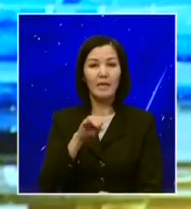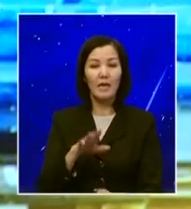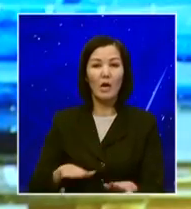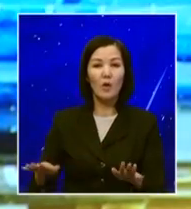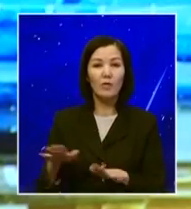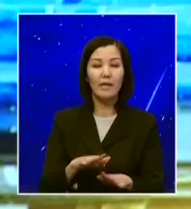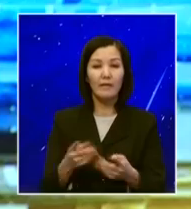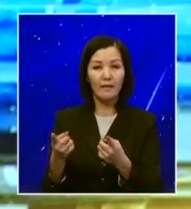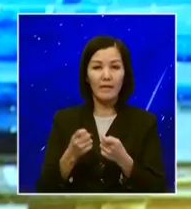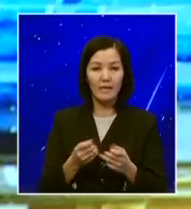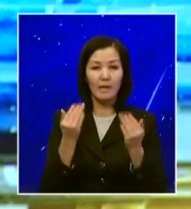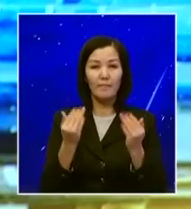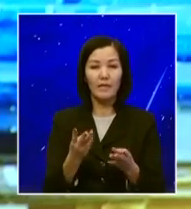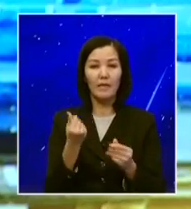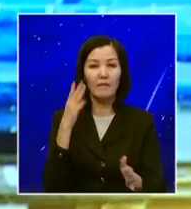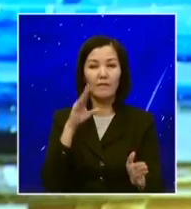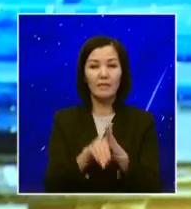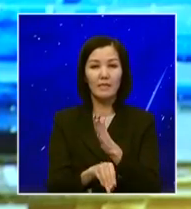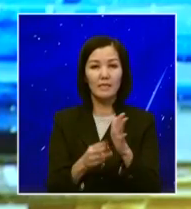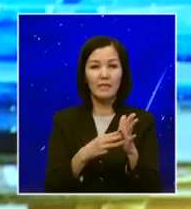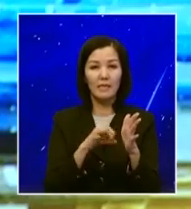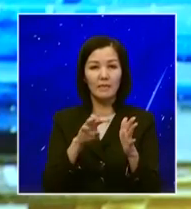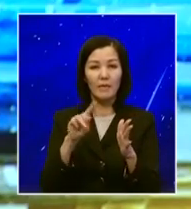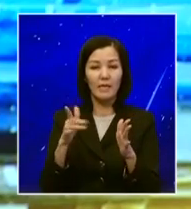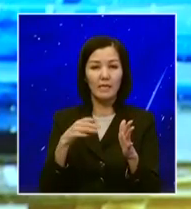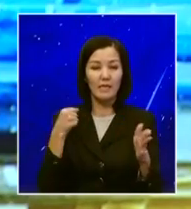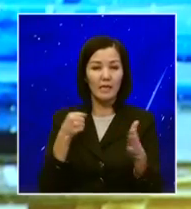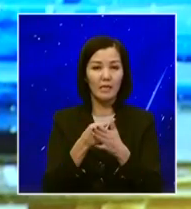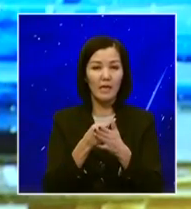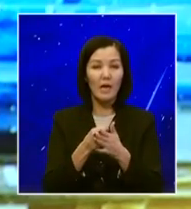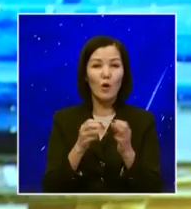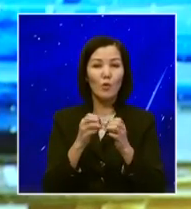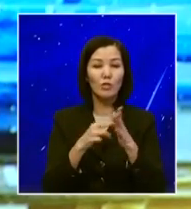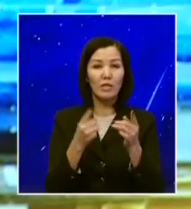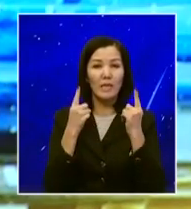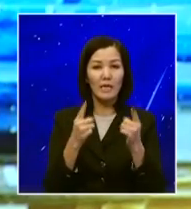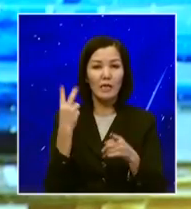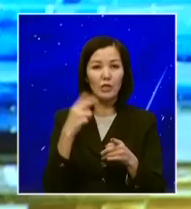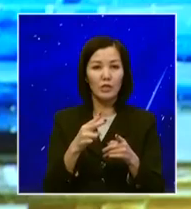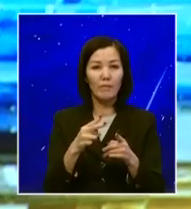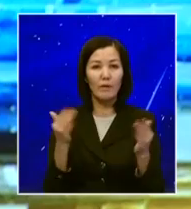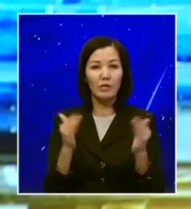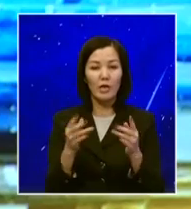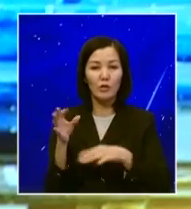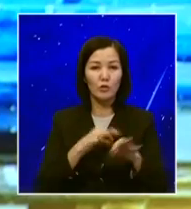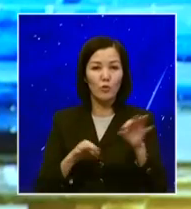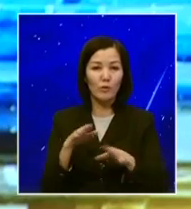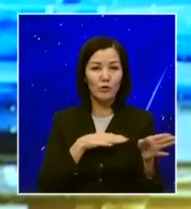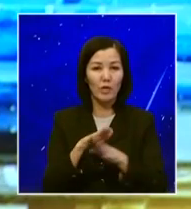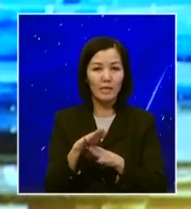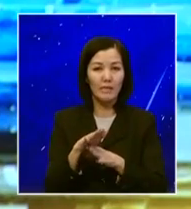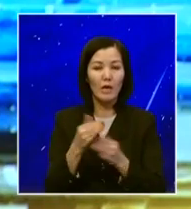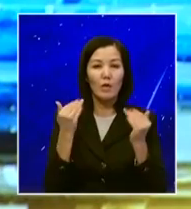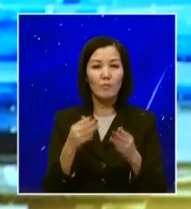Іле ауданына тартылған биылғы инвестиция көлемі 8 миллиард теңгеге жетті. Аясында 17 ірі 20-дан аса шағын жоба жүзеге асып